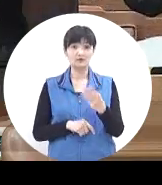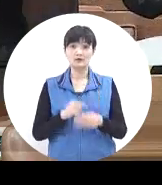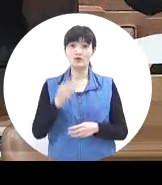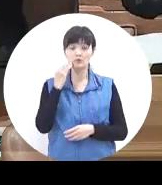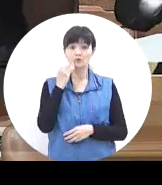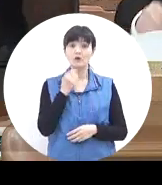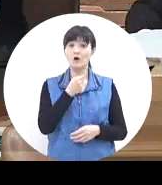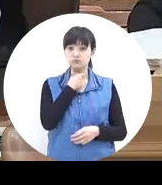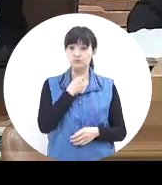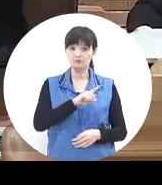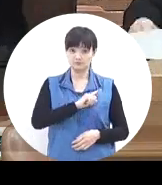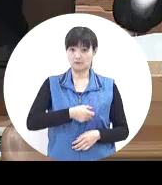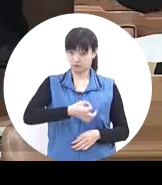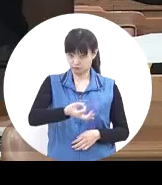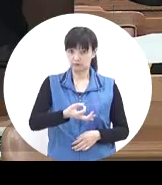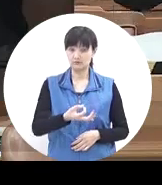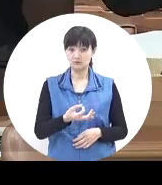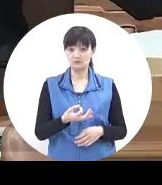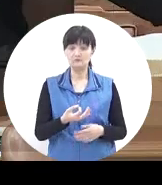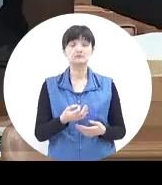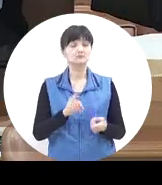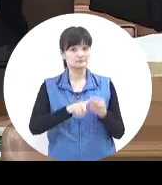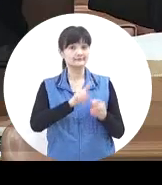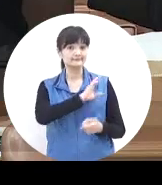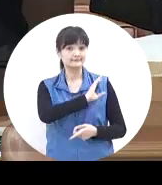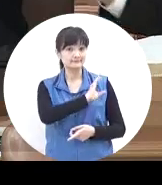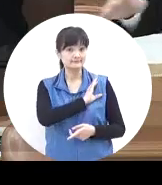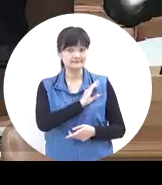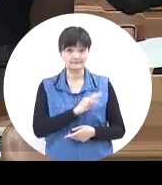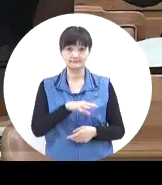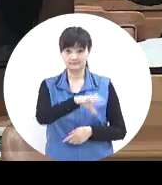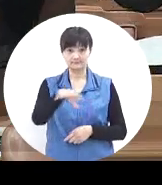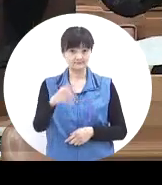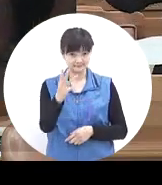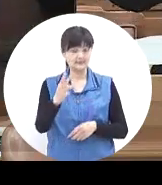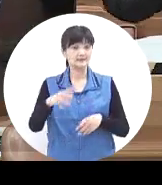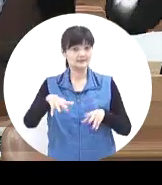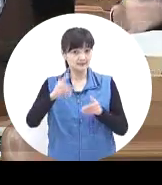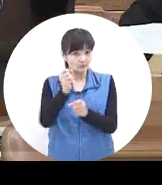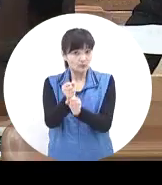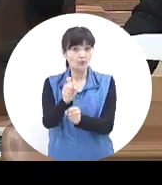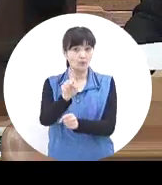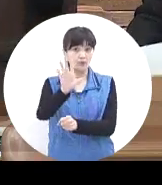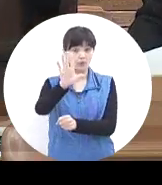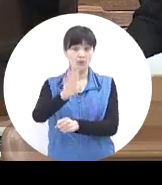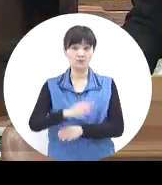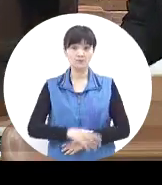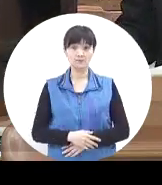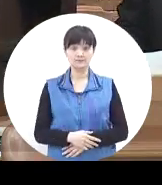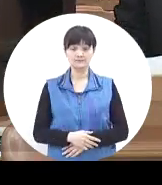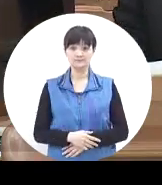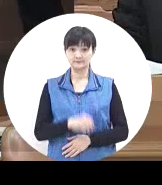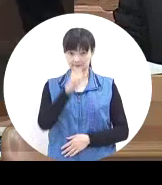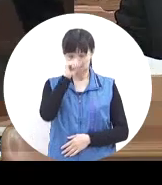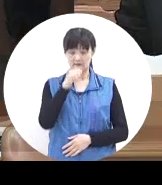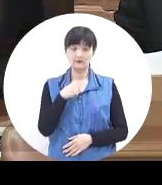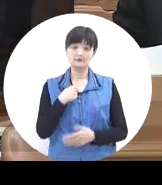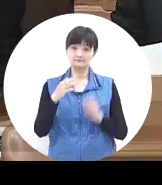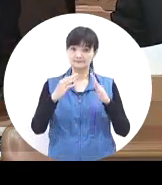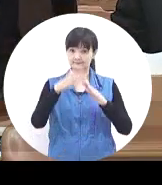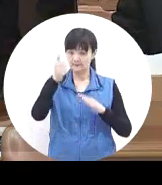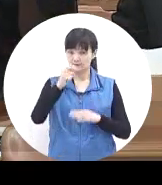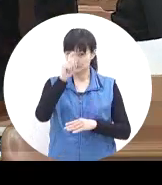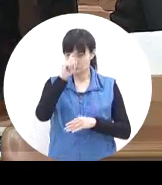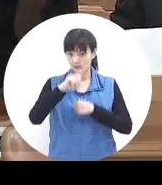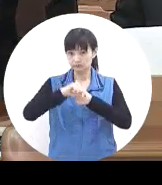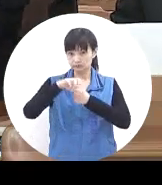赶快来做。 哎，使用者付费啊，沙地先高一先走嘛。 那这问题， 那高那能那走啊？ 那这问题呢？拜托加速，因为我